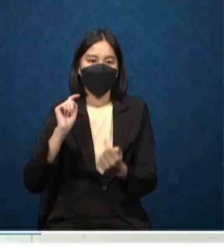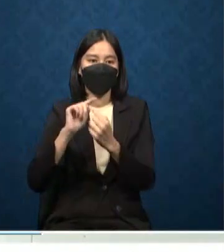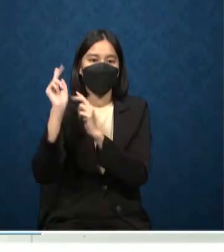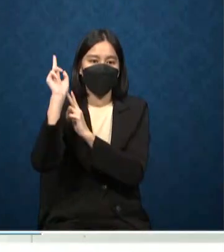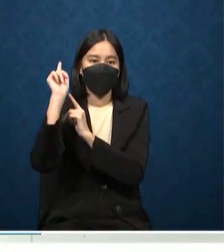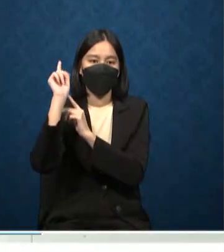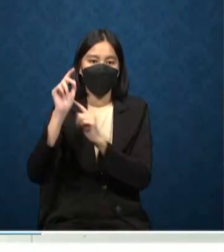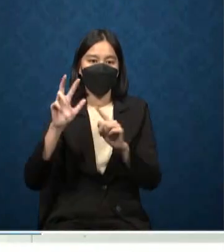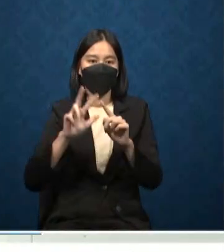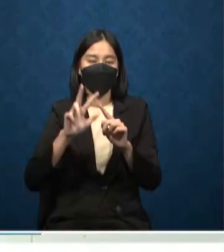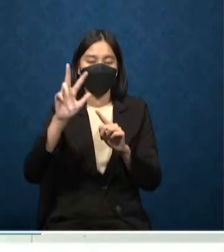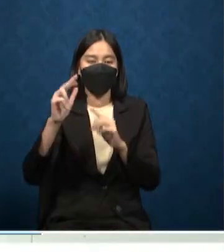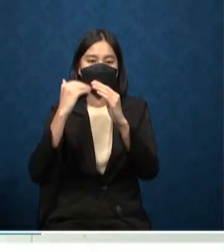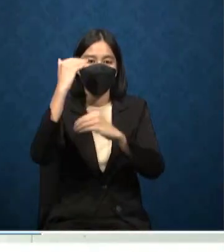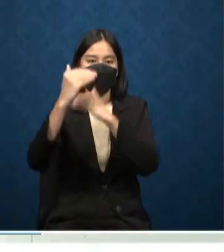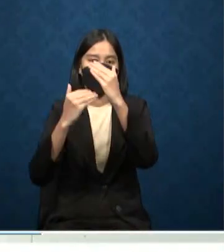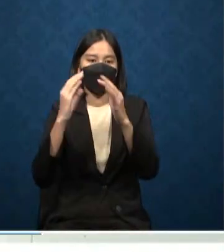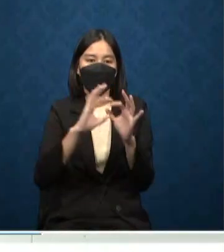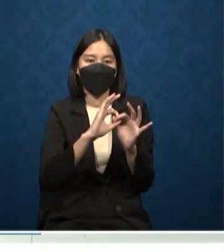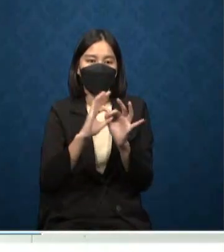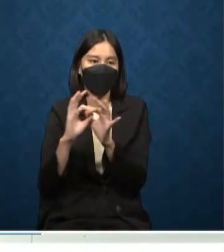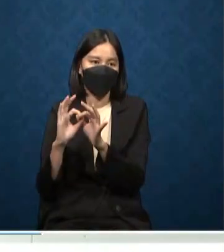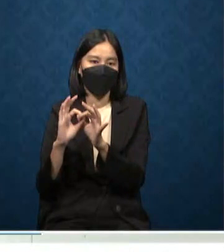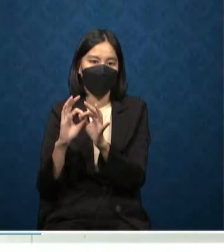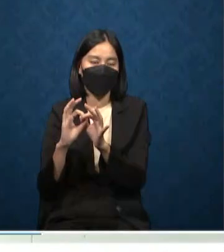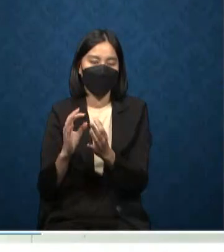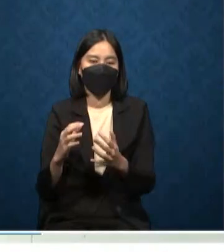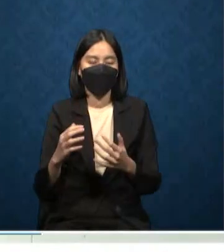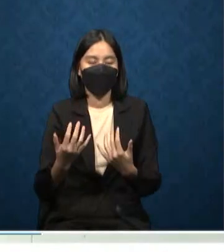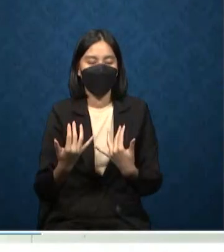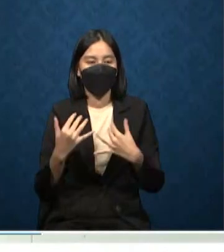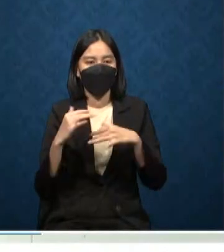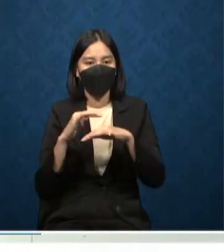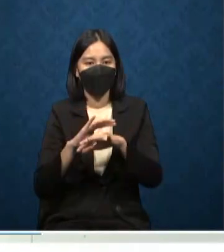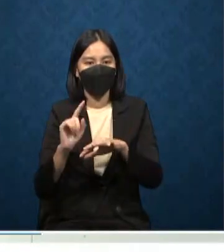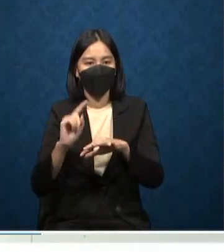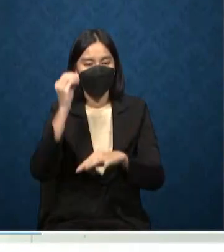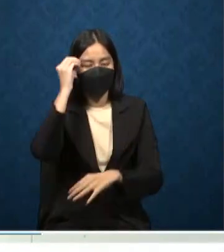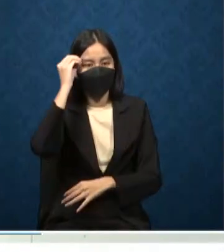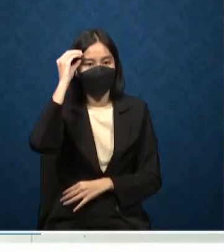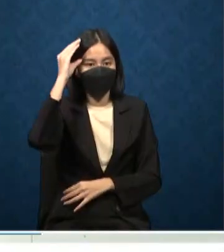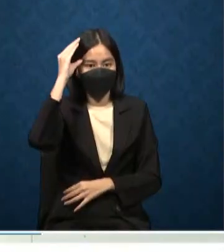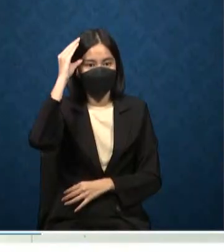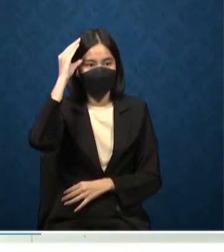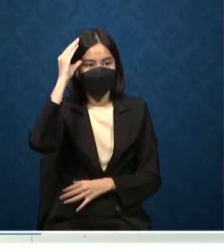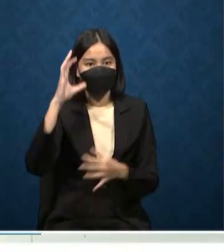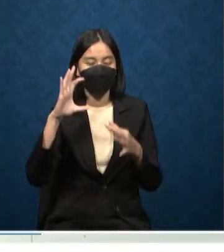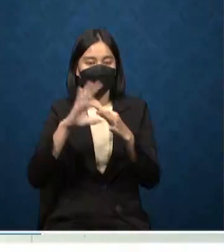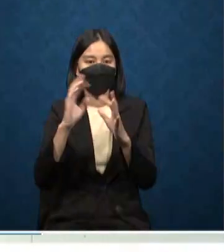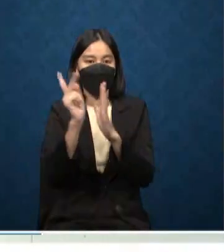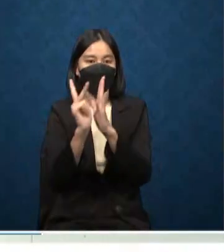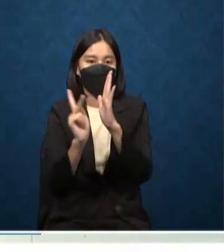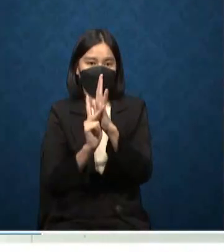3พัฒนาความสัมพันธ์และสร้างการมีส่วนร่วมโดยให้ความรู้ที่เกี่ยวกับเกี่ยวกับข้อกฎหมาย